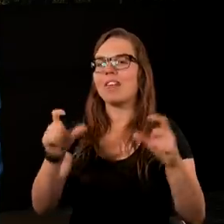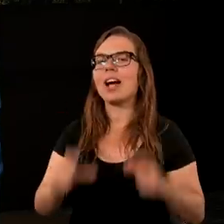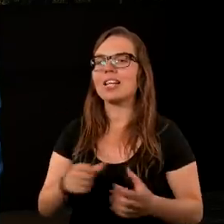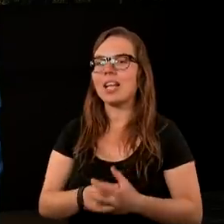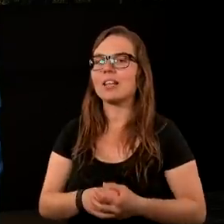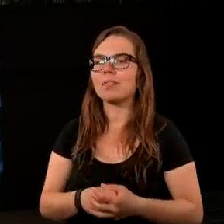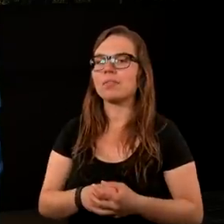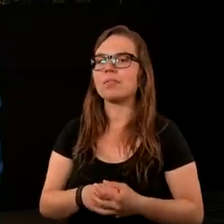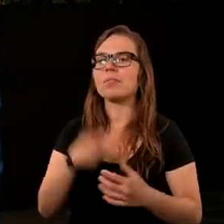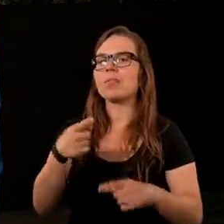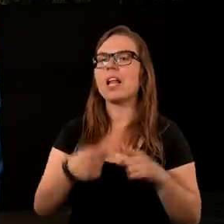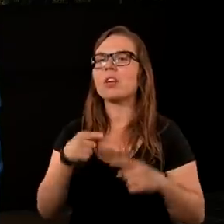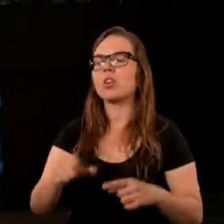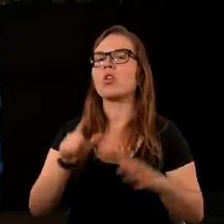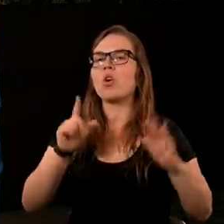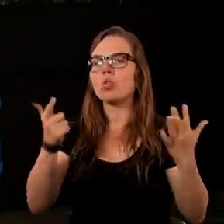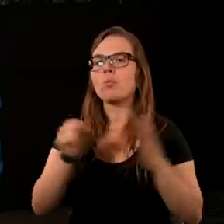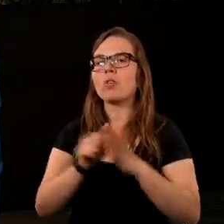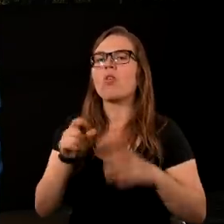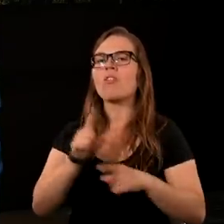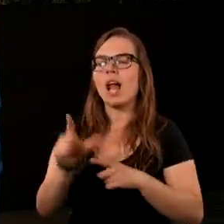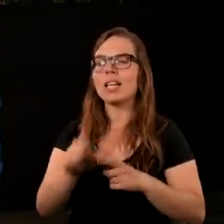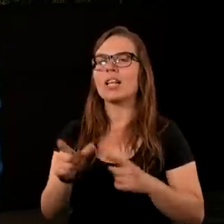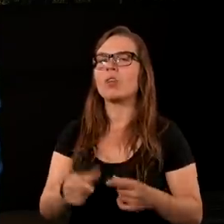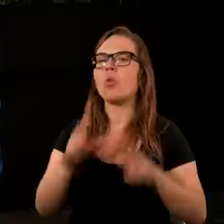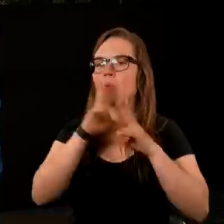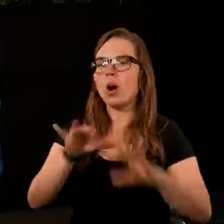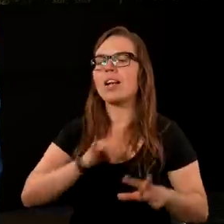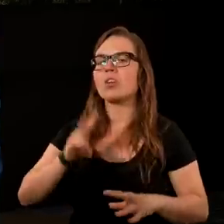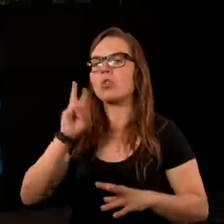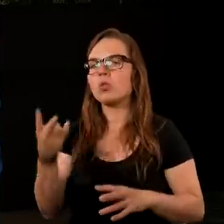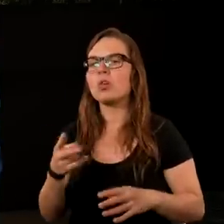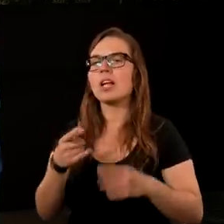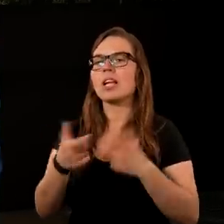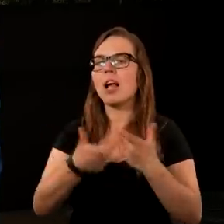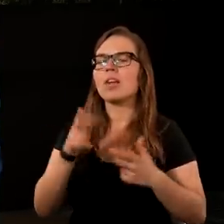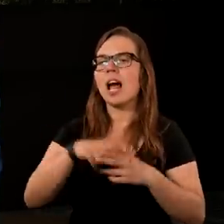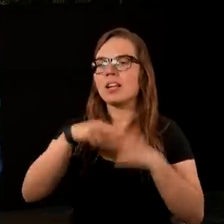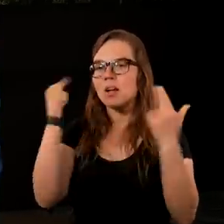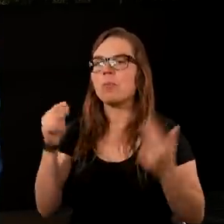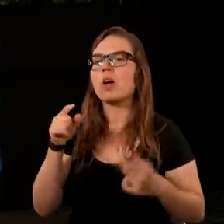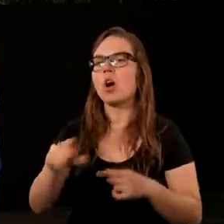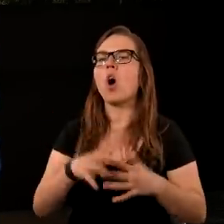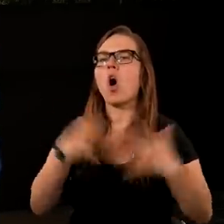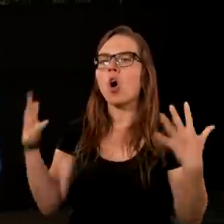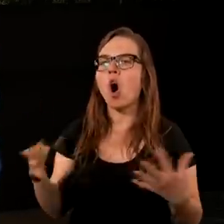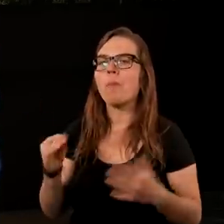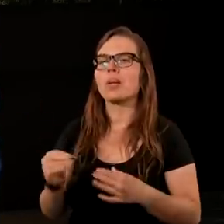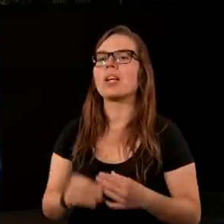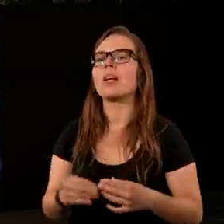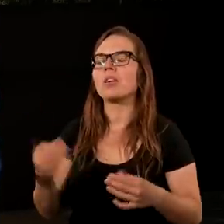i potem od siódmego do dziewiątego. Ukazał się drugi znak na niebie. Oto ogromny